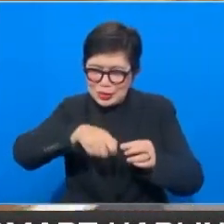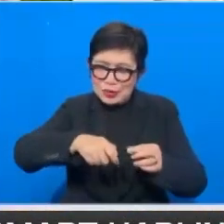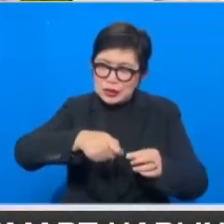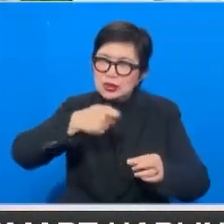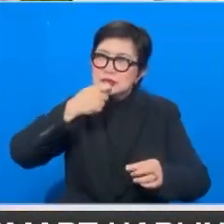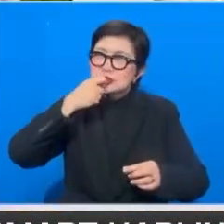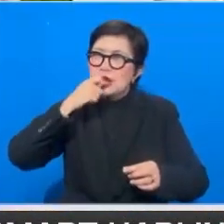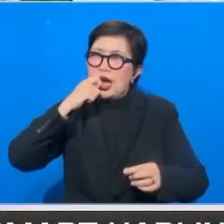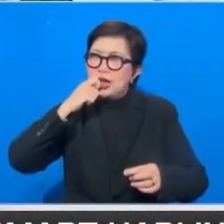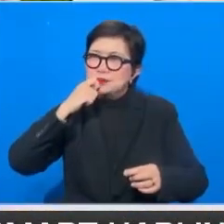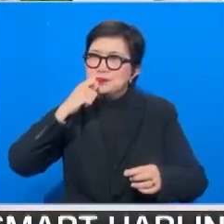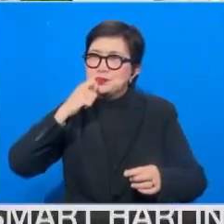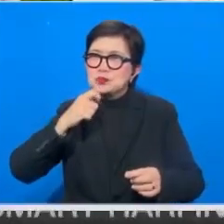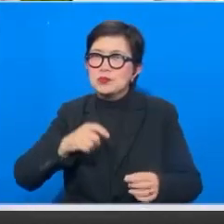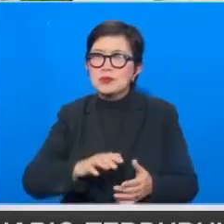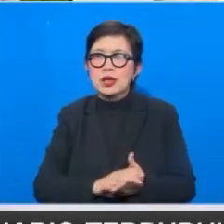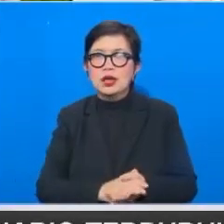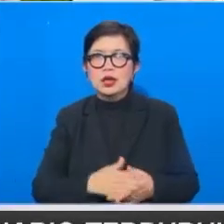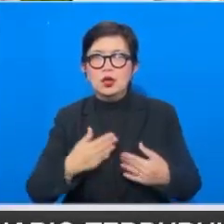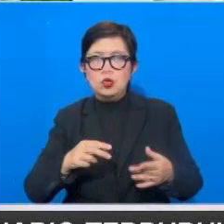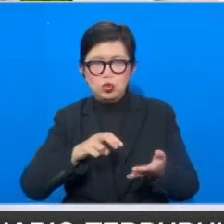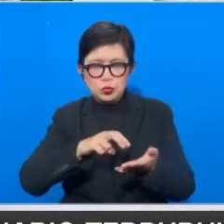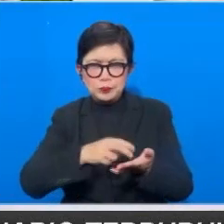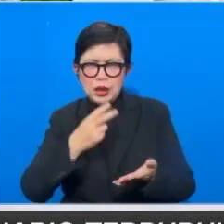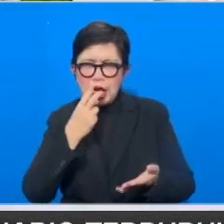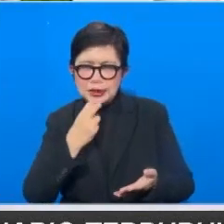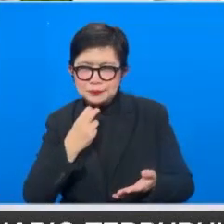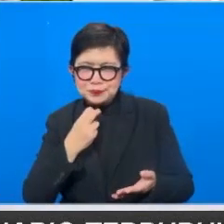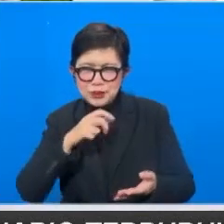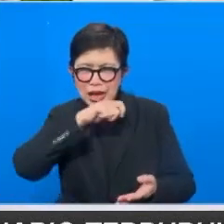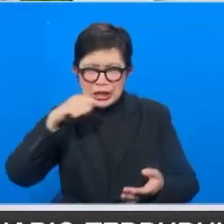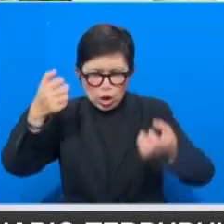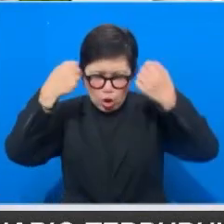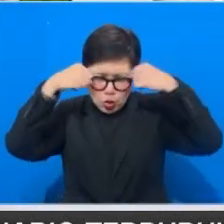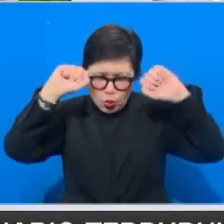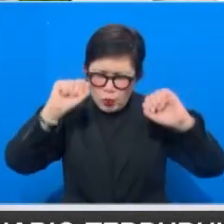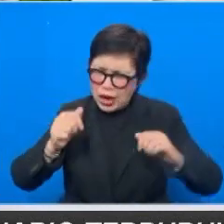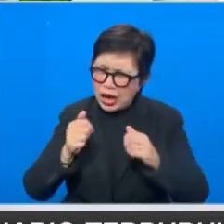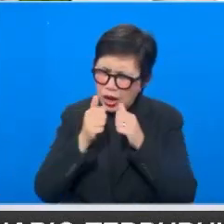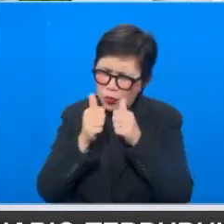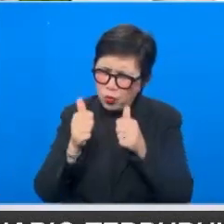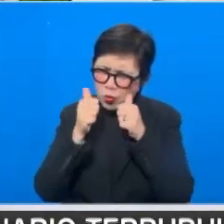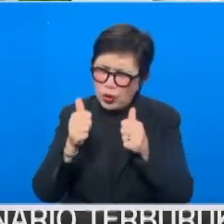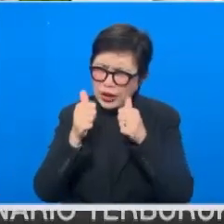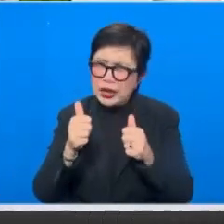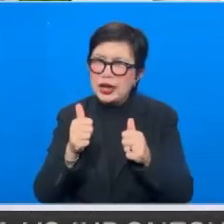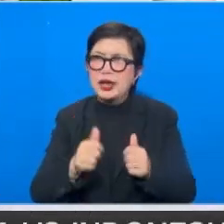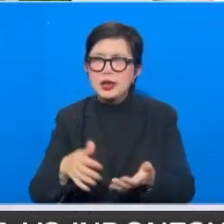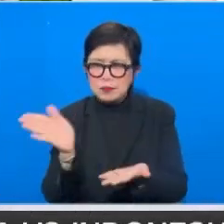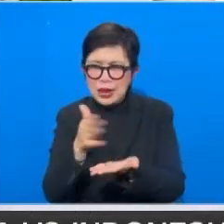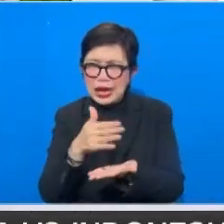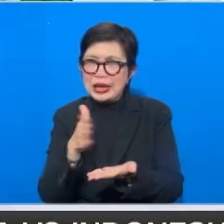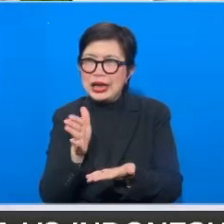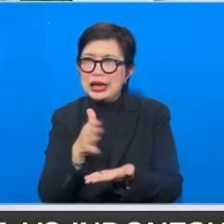Saya nggak nyangka loh, daging domba ternyata bisa senikmat ini. Dari semua menu yang ada di sini, ini juaranya, favorit saya. Domba bakar sambal